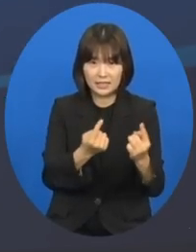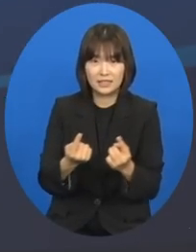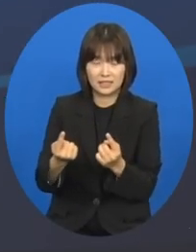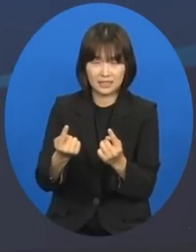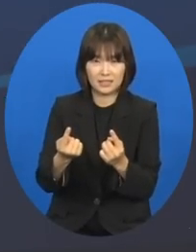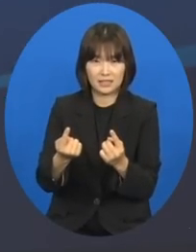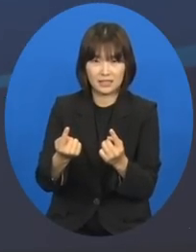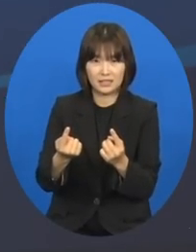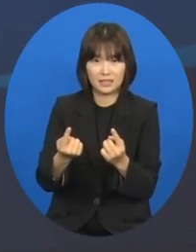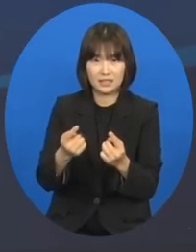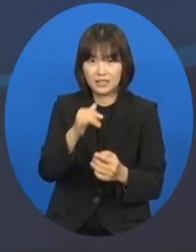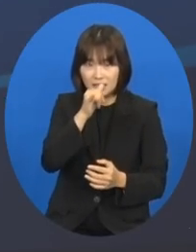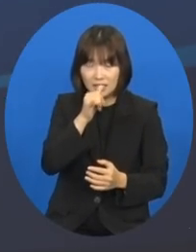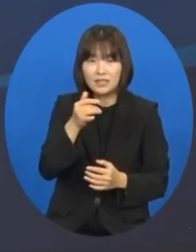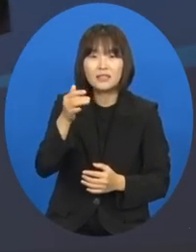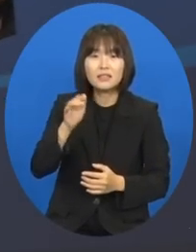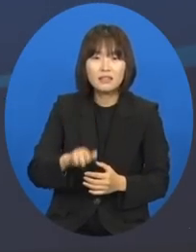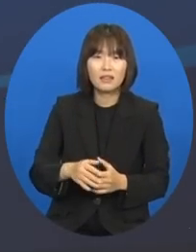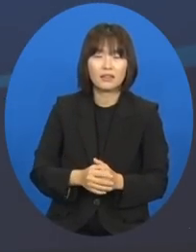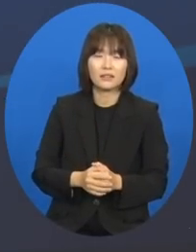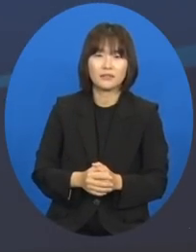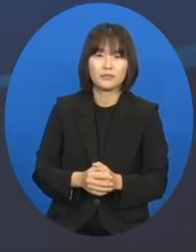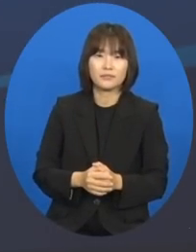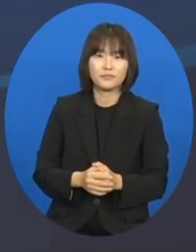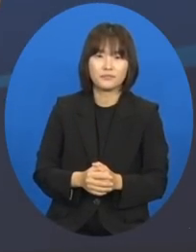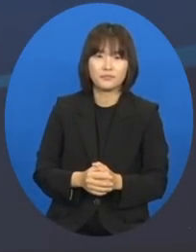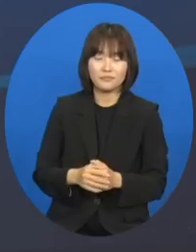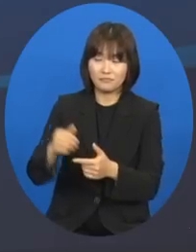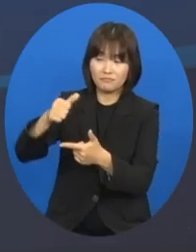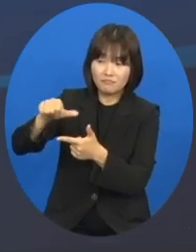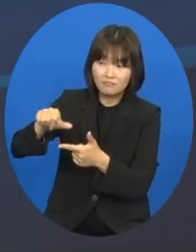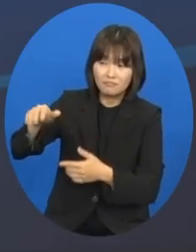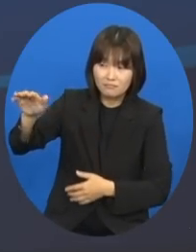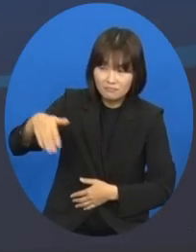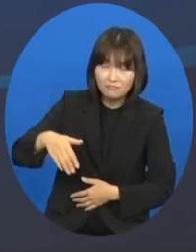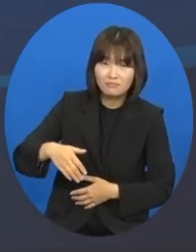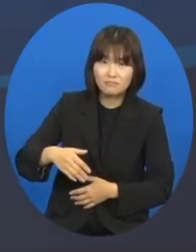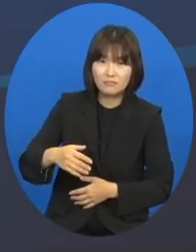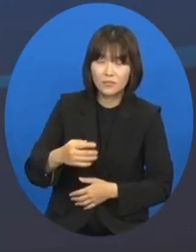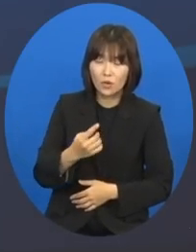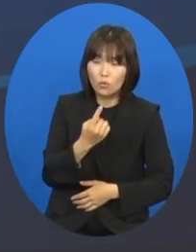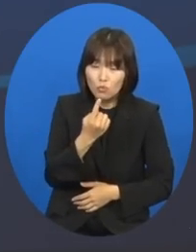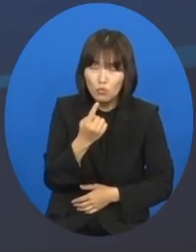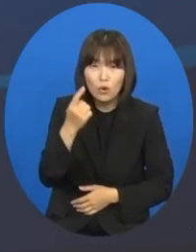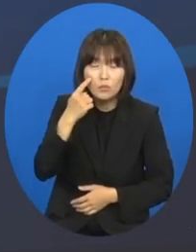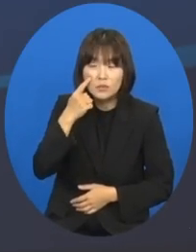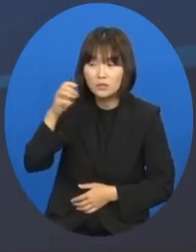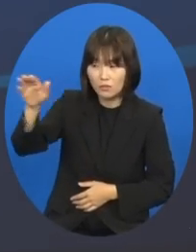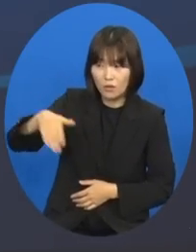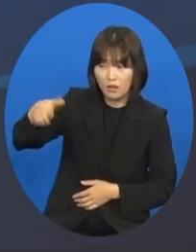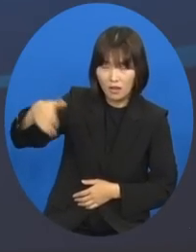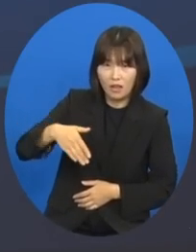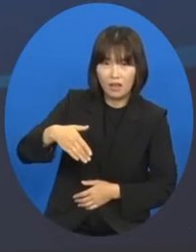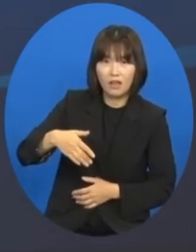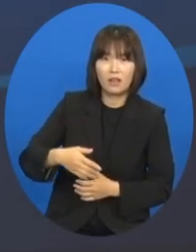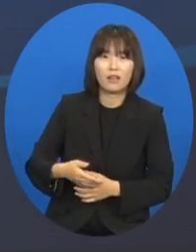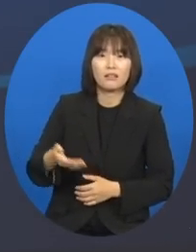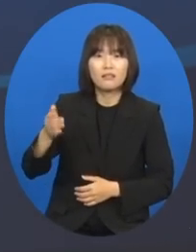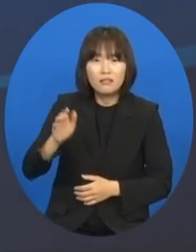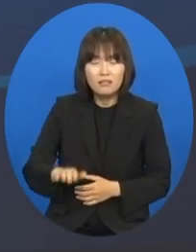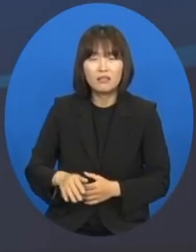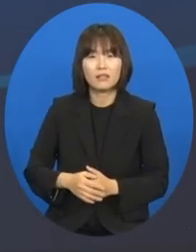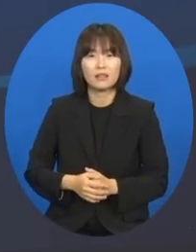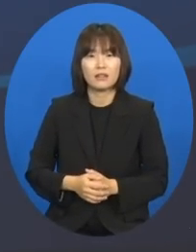있었는데 저희 새 가족이 야 지성아 생일 케이크 초 부르자 얼른 와 그랬더니 얘가